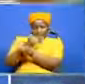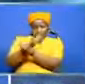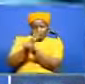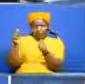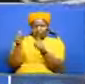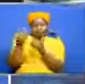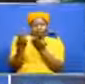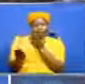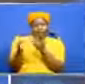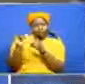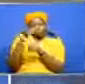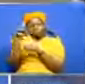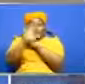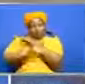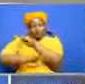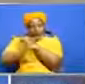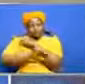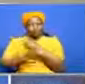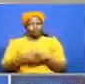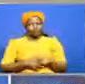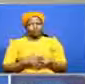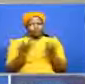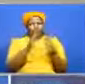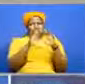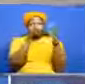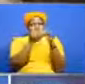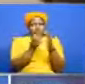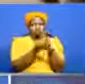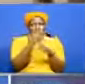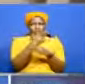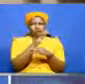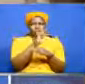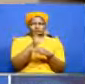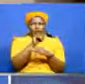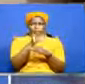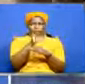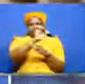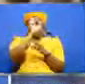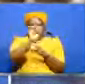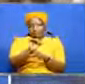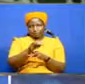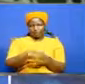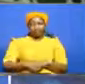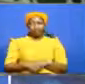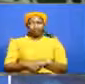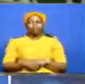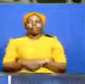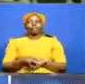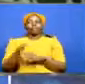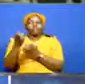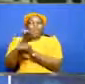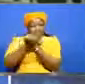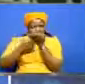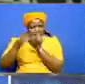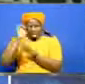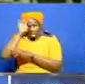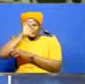kimataifa ukikuwa kwa kiwango cha 3.5%. Uchumi wa mataifa yanayotumia sarafu ya euro ilidorora